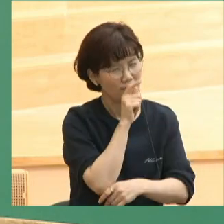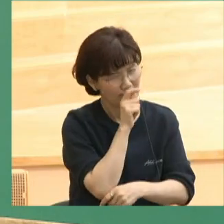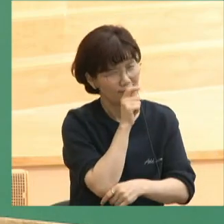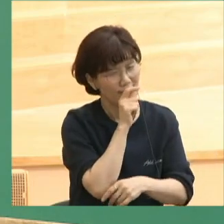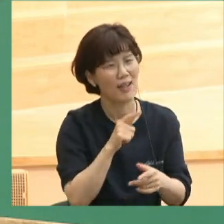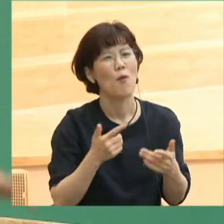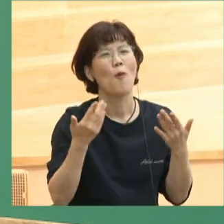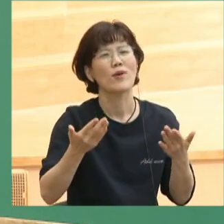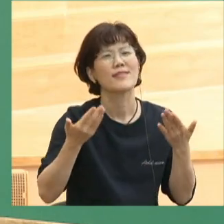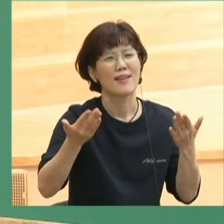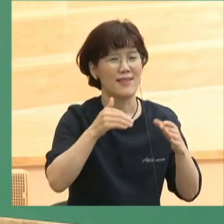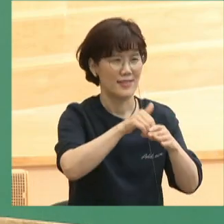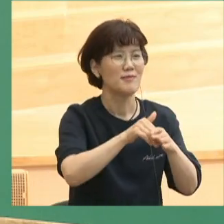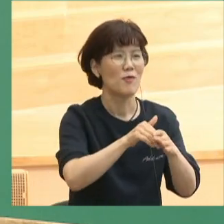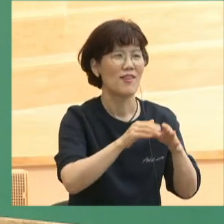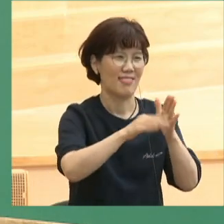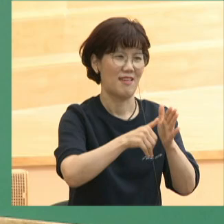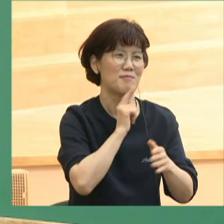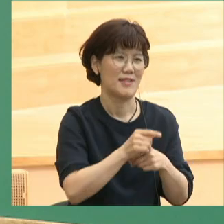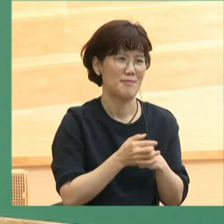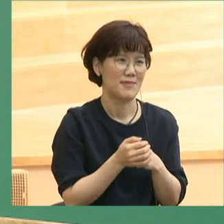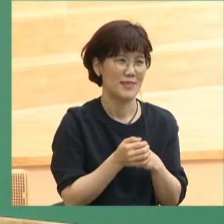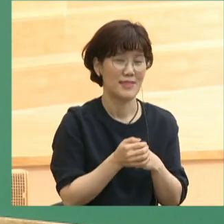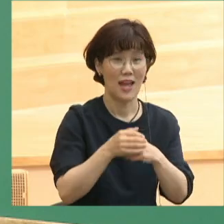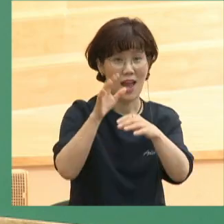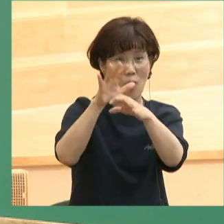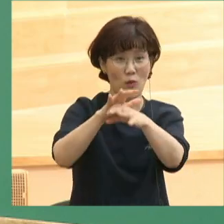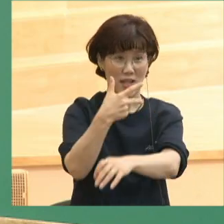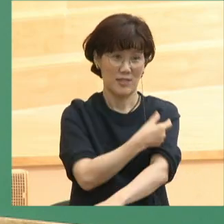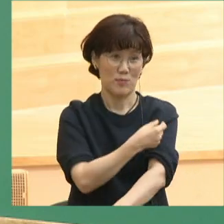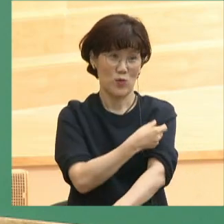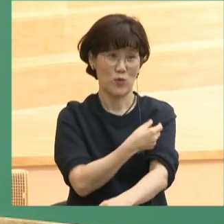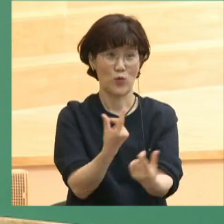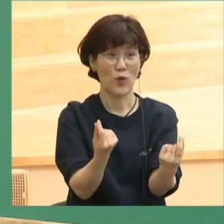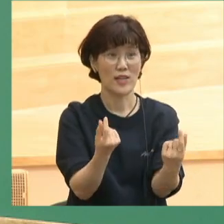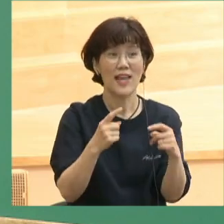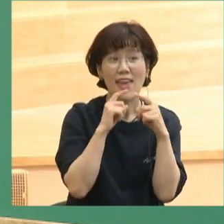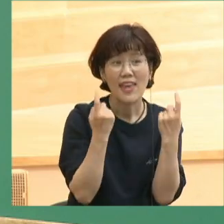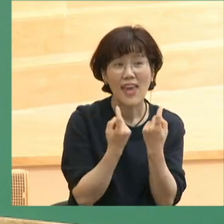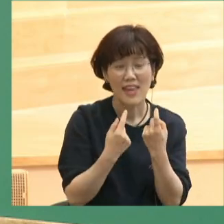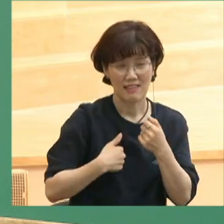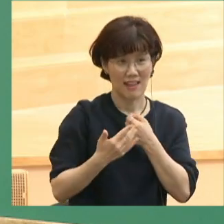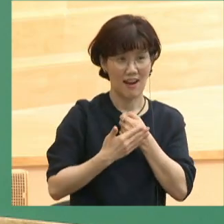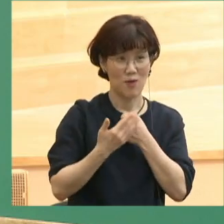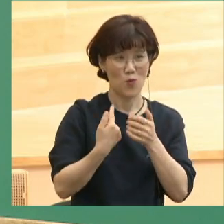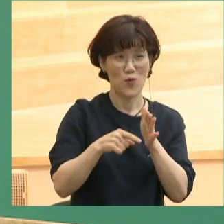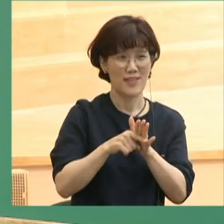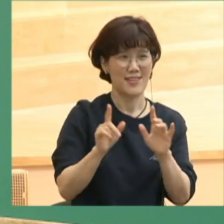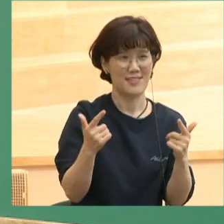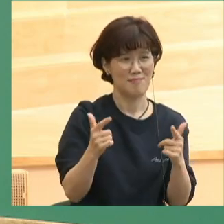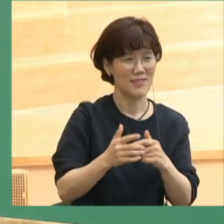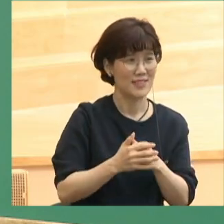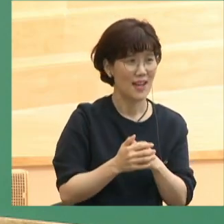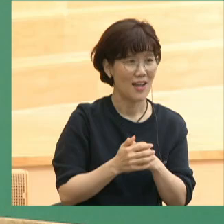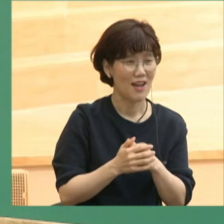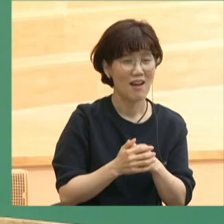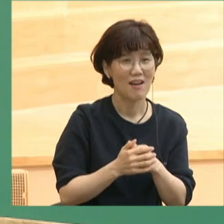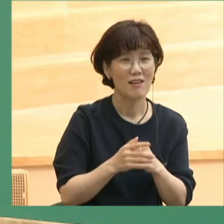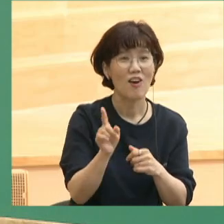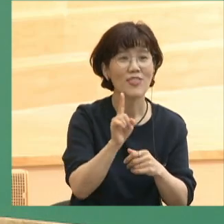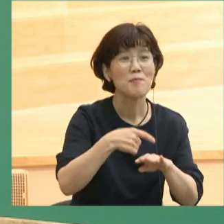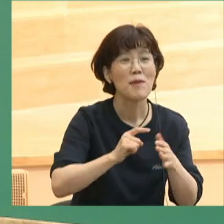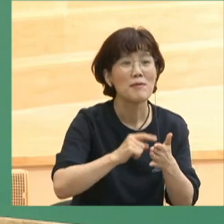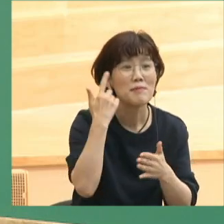묵묵하게 봉사를 심고. 여러분 코로나 백신 접종도 우리 개인을 위해 하는 게 아니잖아요. 어떤 마음으로 하는